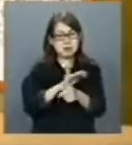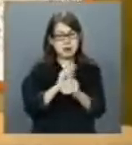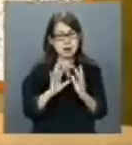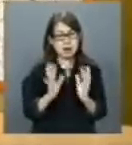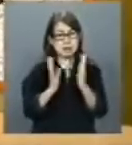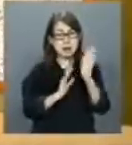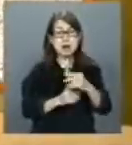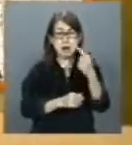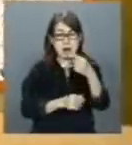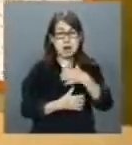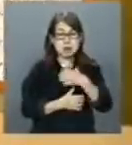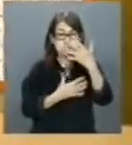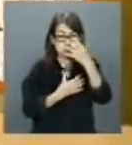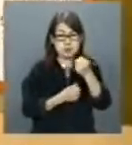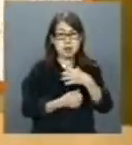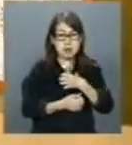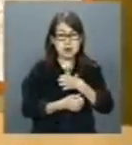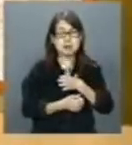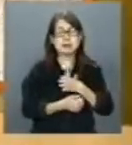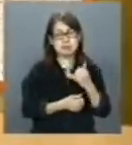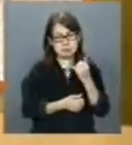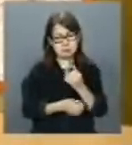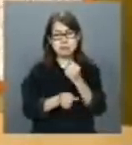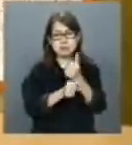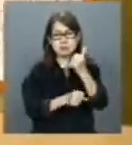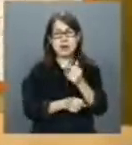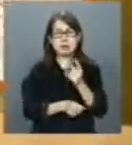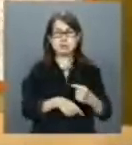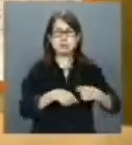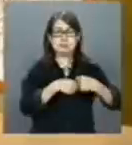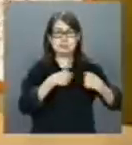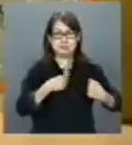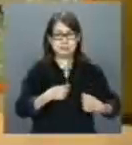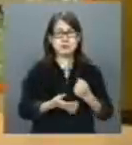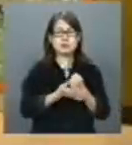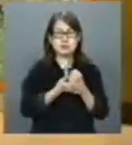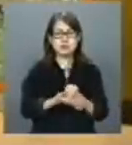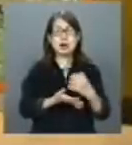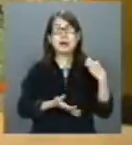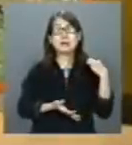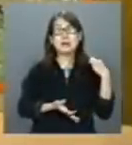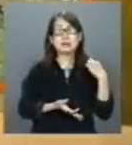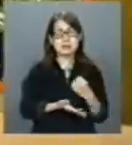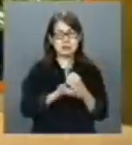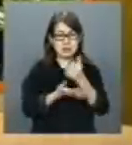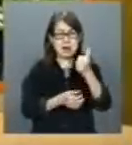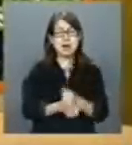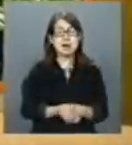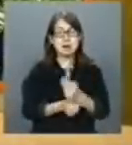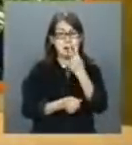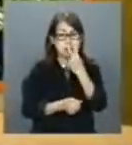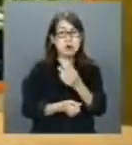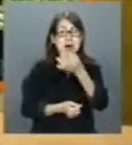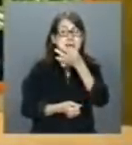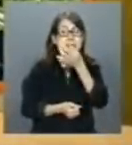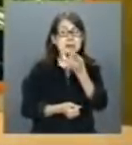งในการดูแลก็สามารถมาทำหน้าที่เป็นจิตอาสาดูแลพวกมันได้ครับเปลี่ยนไปดูแนวทางอาชีพกันบ้างครับขณะนี้ช